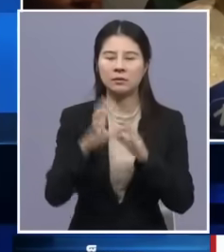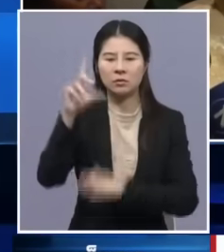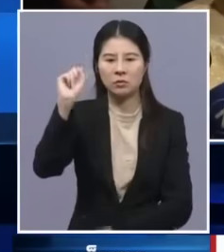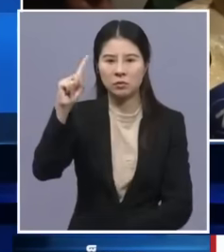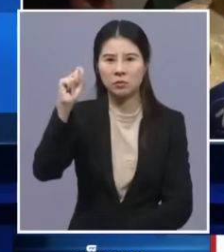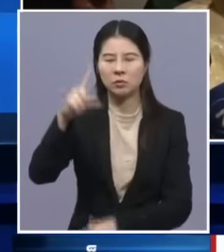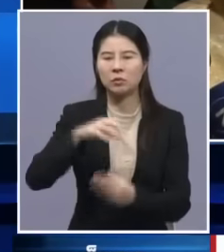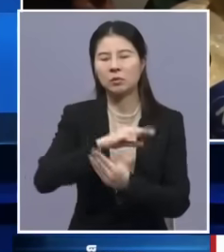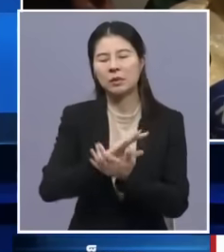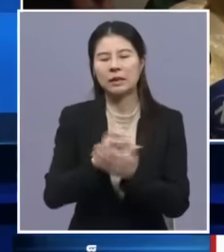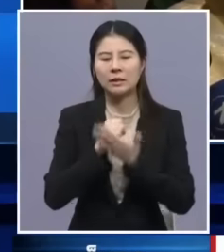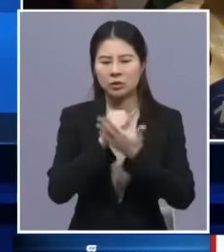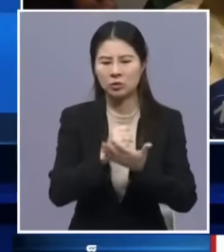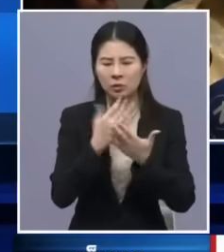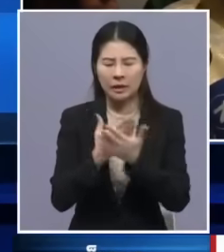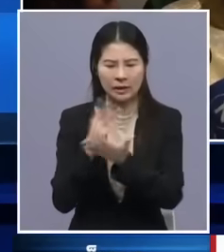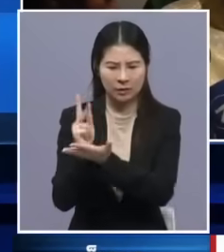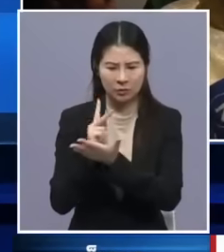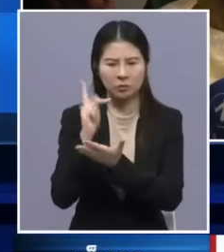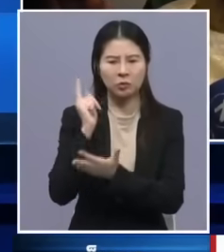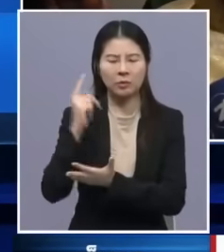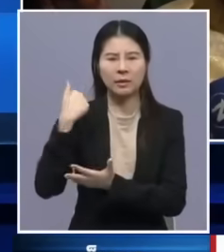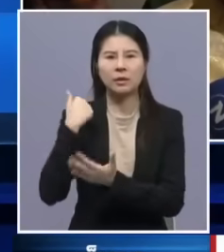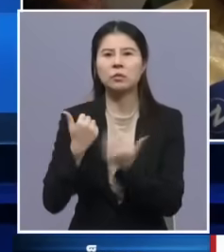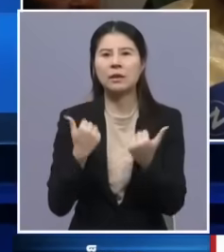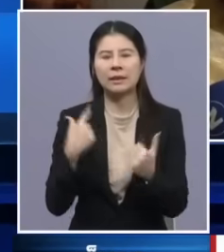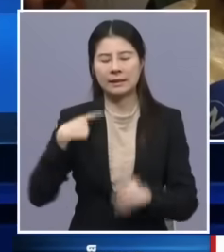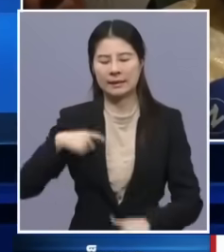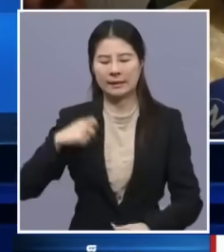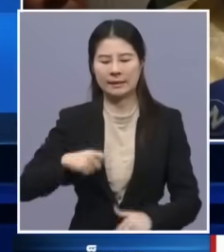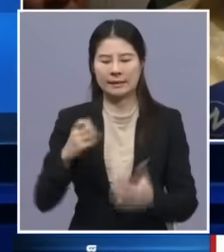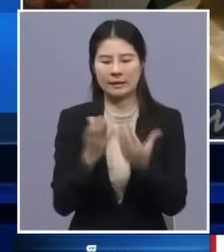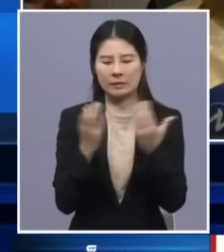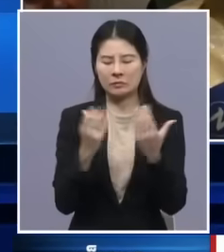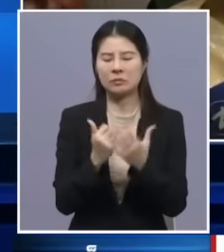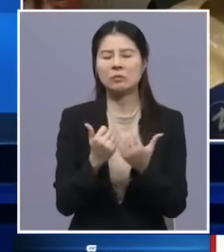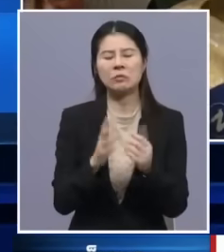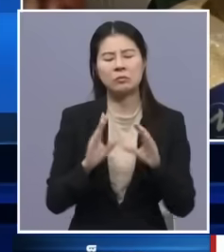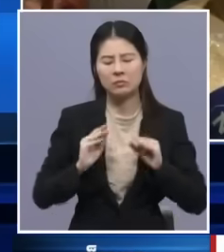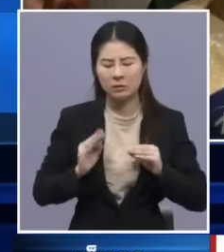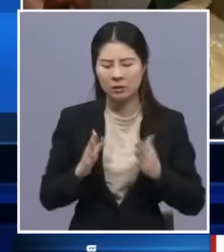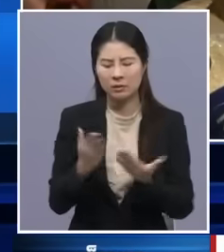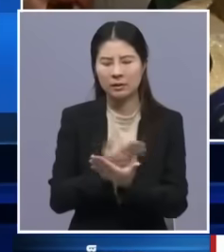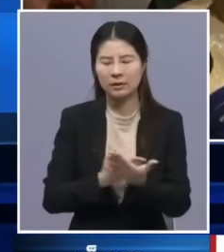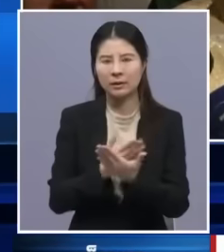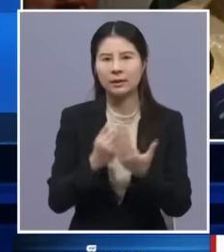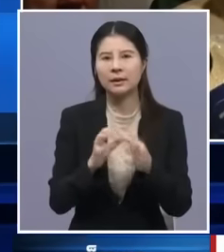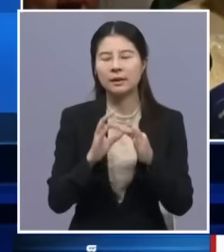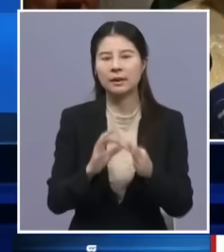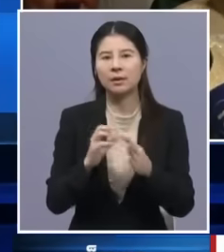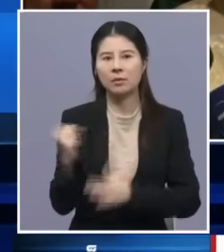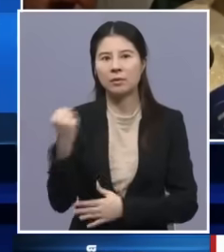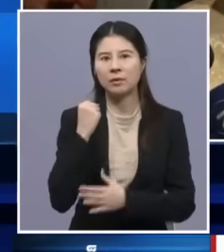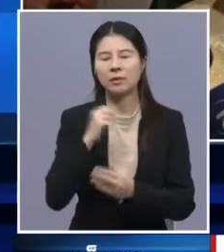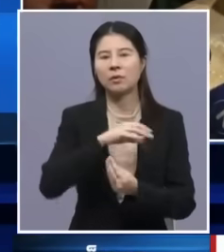นเร่งด่วนหรือไม่ศาลรัฐธรรมนูญอาจจะไม่รับวินิจฉัยแต่เรื่องนี้จำเป็นต้องพึ่งพาเรื่องของความมั่นคงทางเศรษฐกิจ